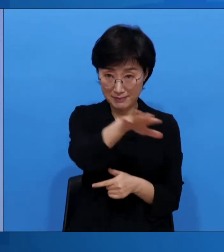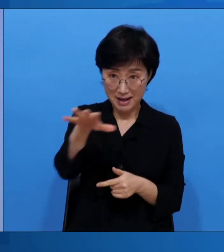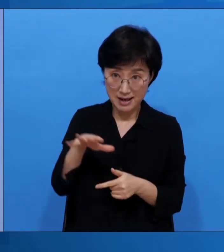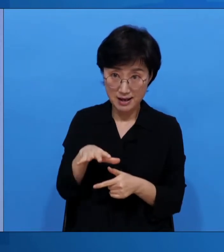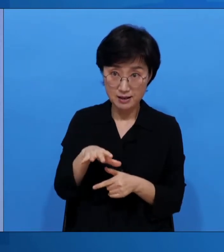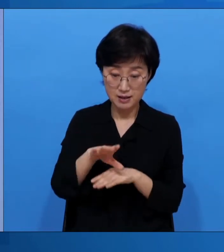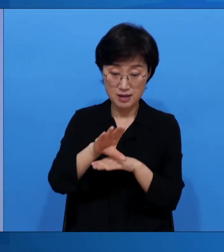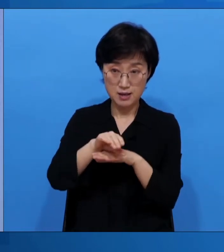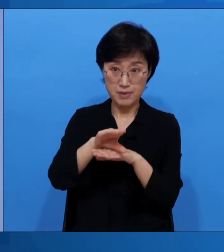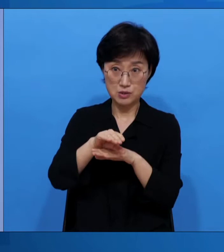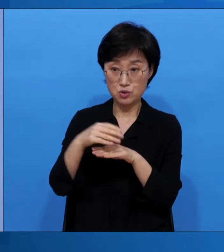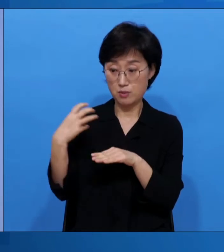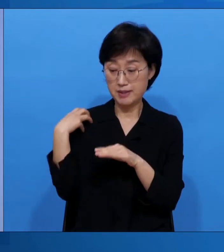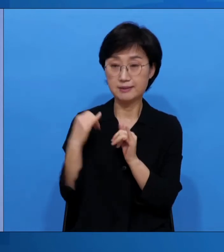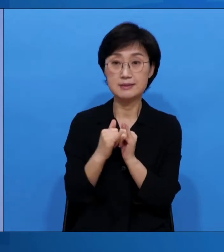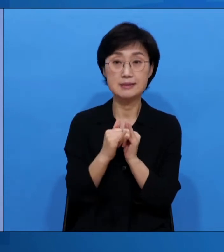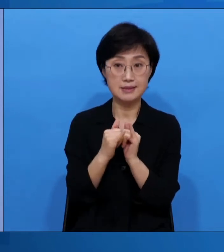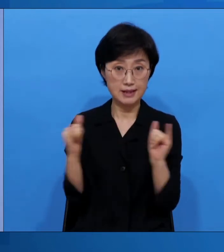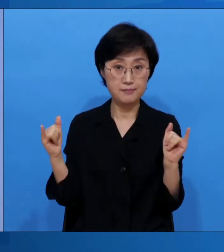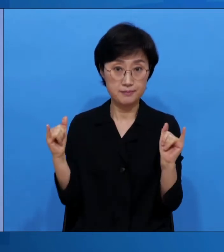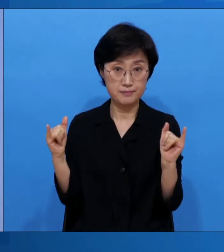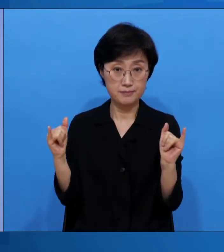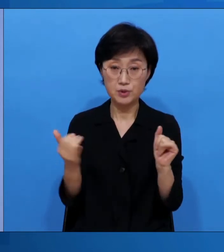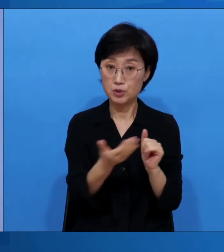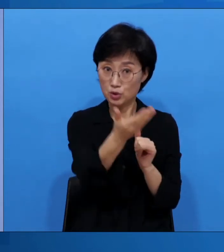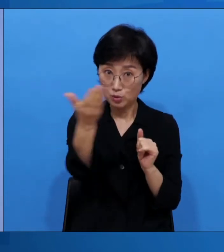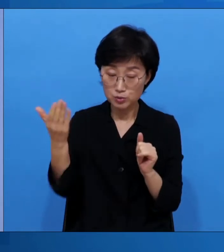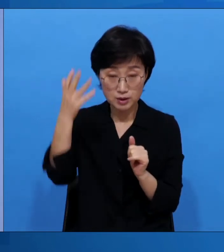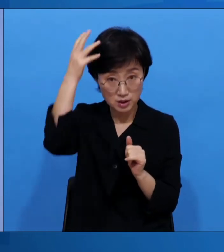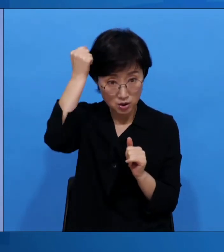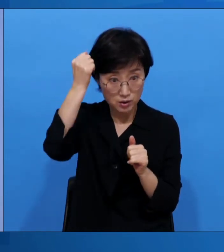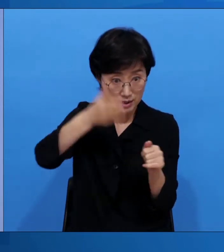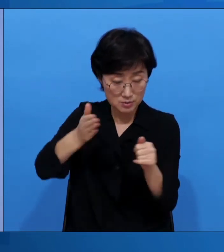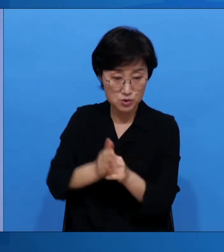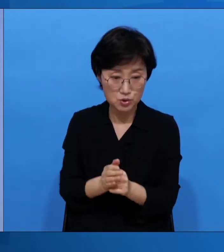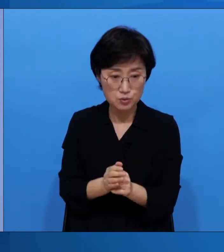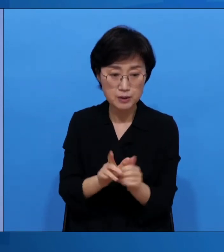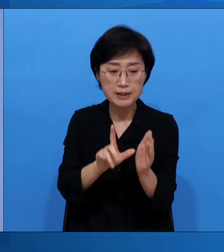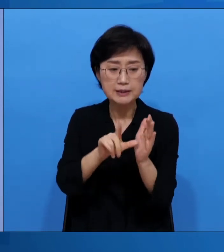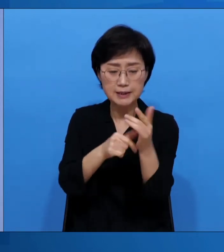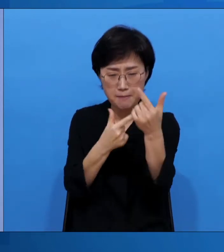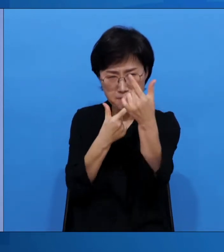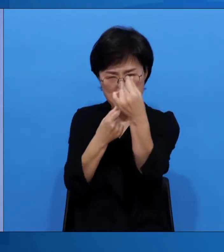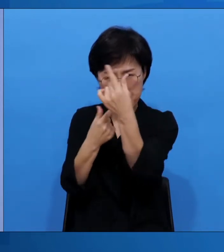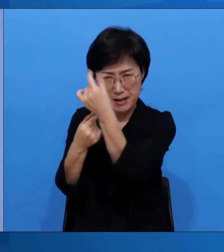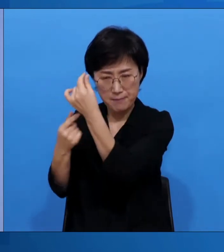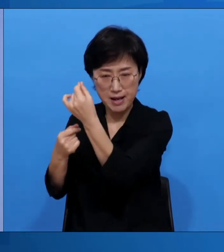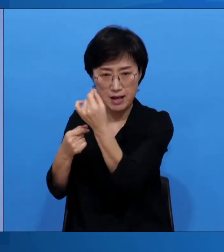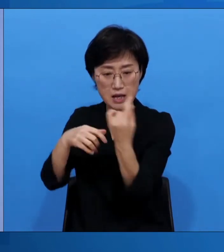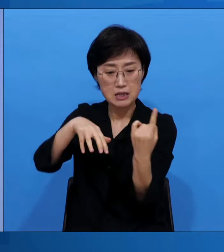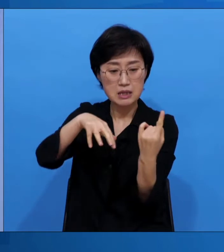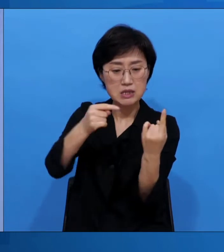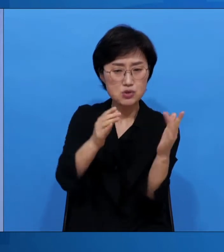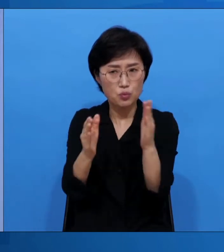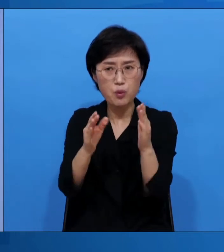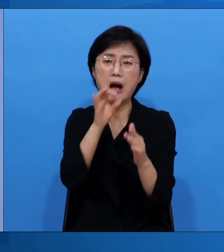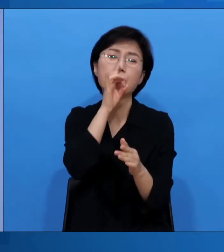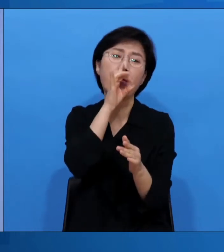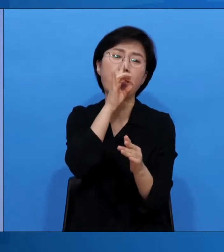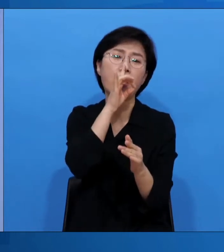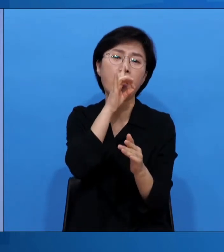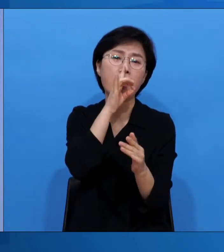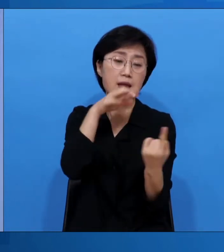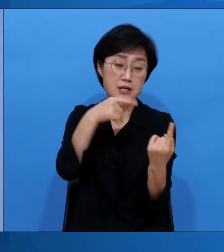지금 시간 1초도 어기면 안 돼요. And so we see that the broadcasting system in Emmanuel Seoul and any other regional churches, you cannot even go off 1